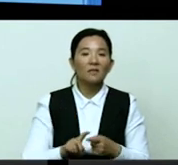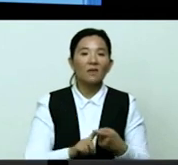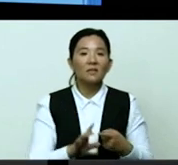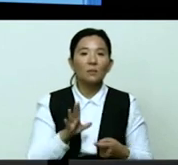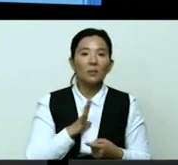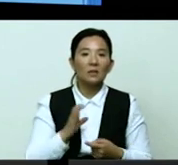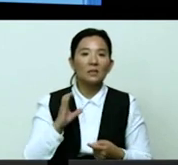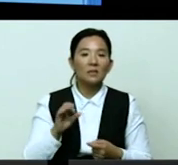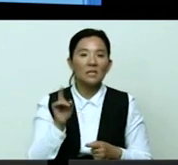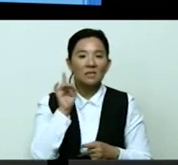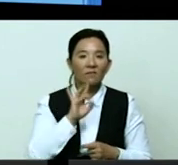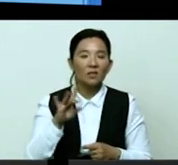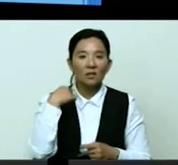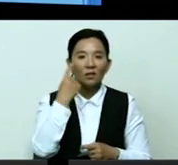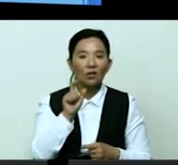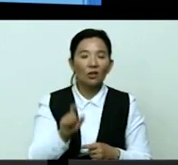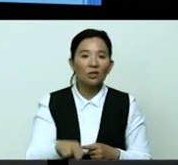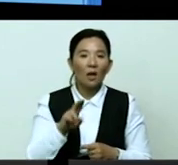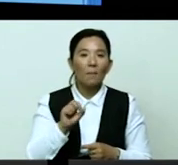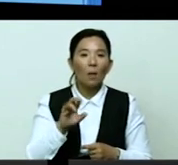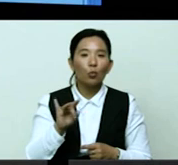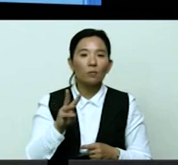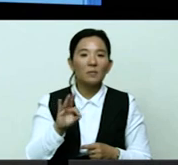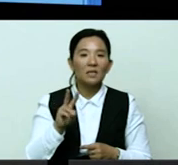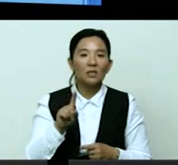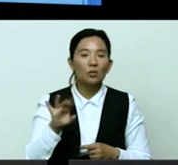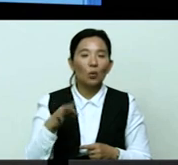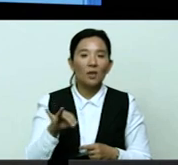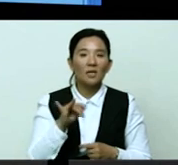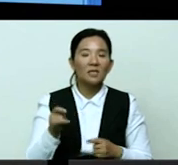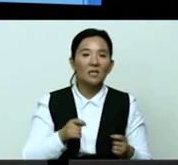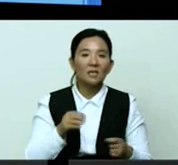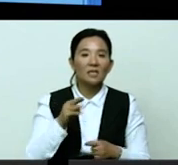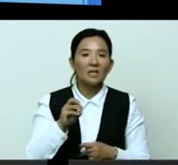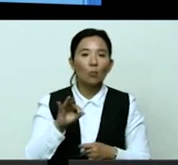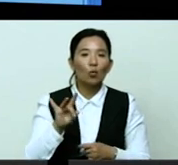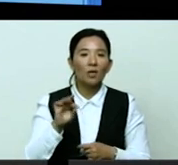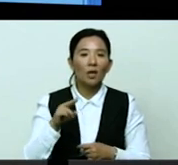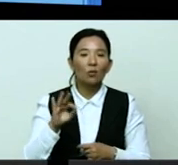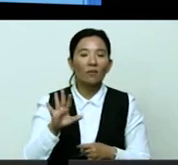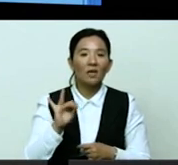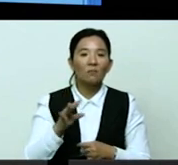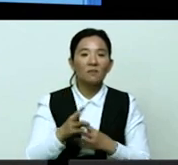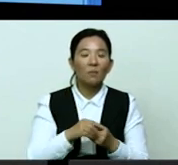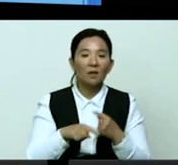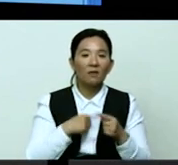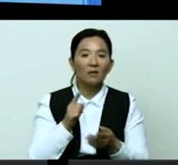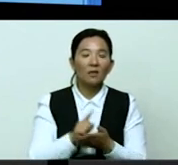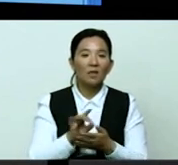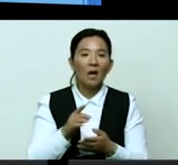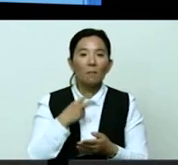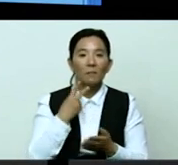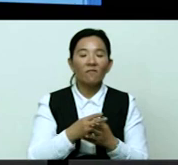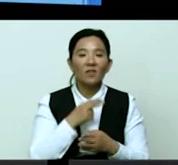с известной личностью Бабуром Мирзой из династии Тимуридов. И мы с вами должны опять